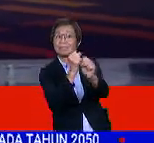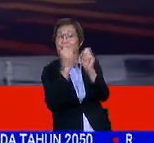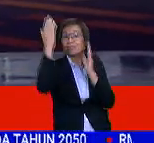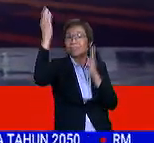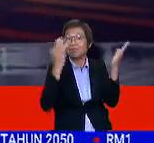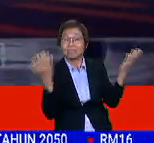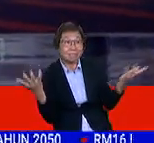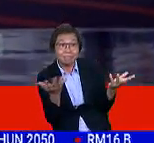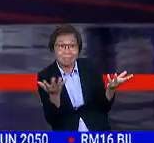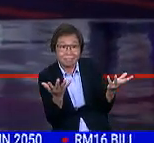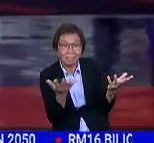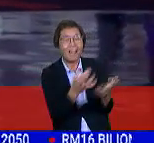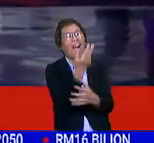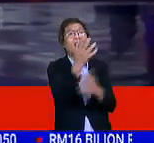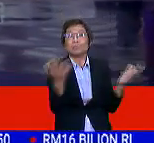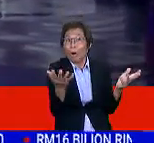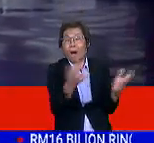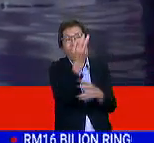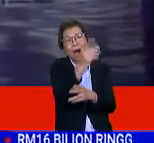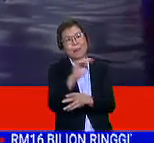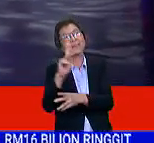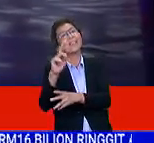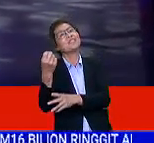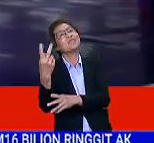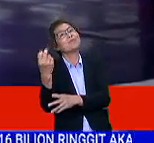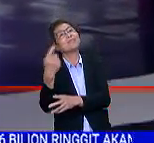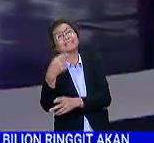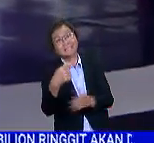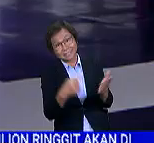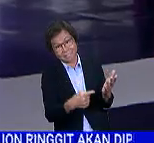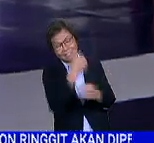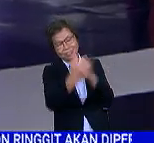negara menerusi dokumen rancangan Malaysia ke-12 RMKe-12